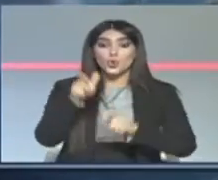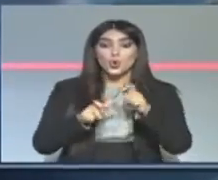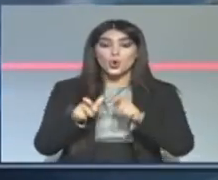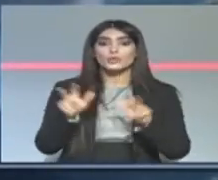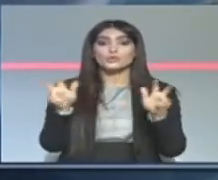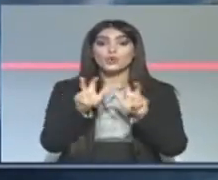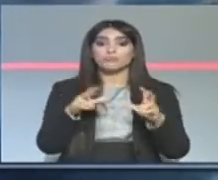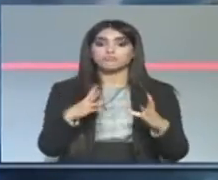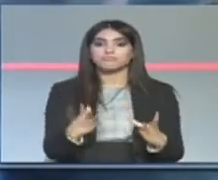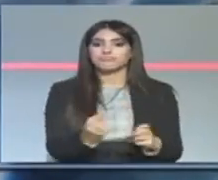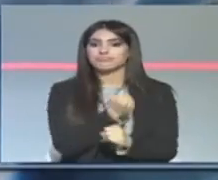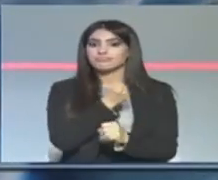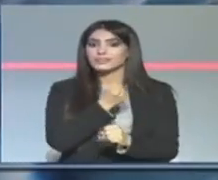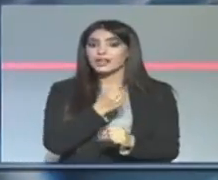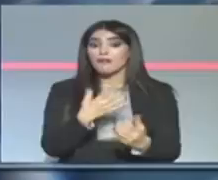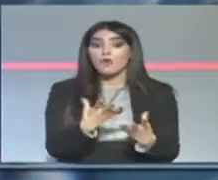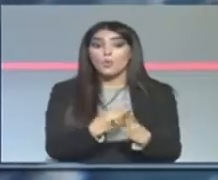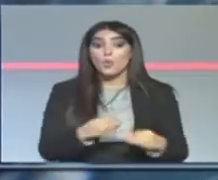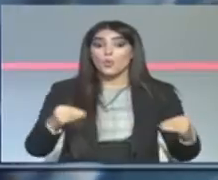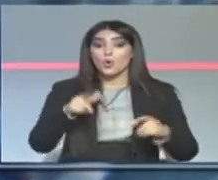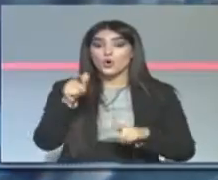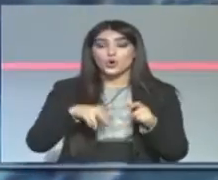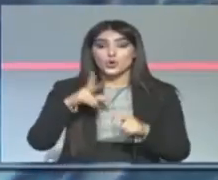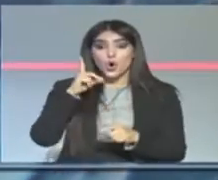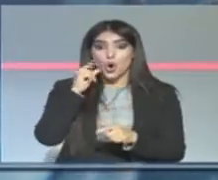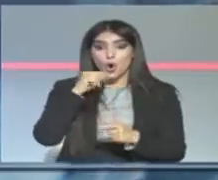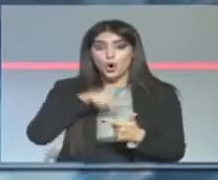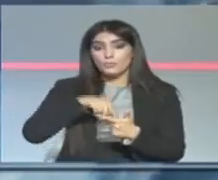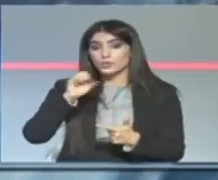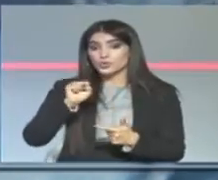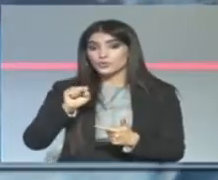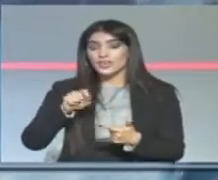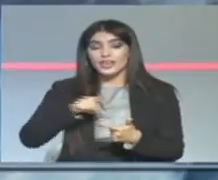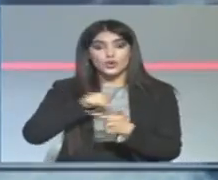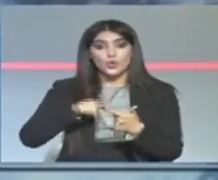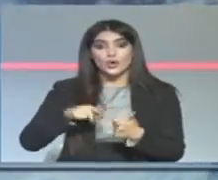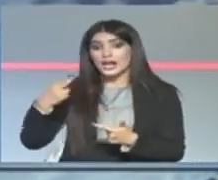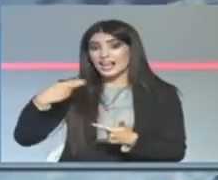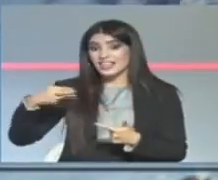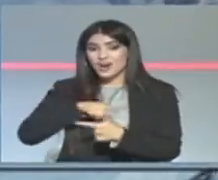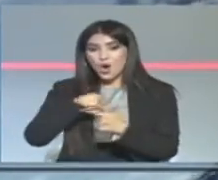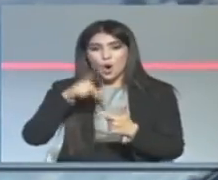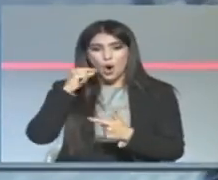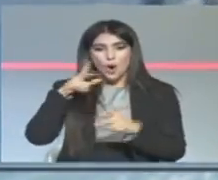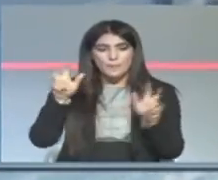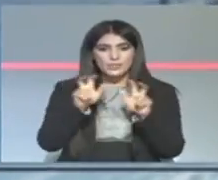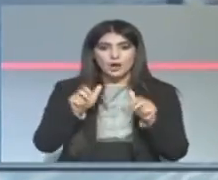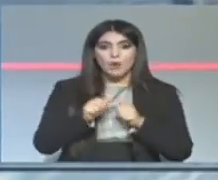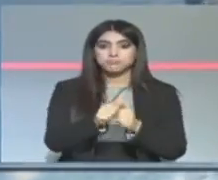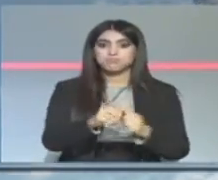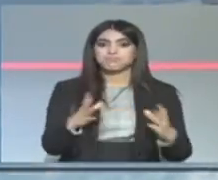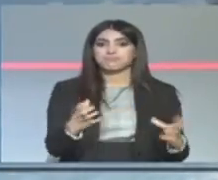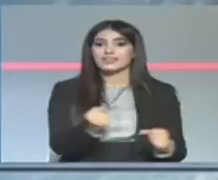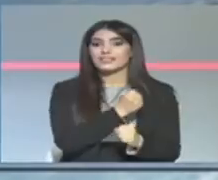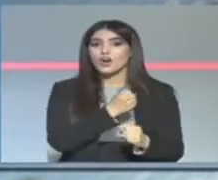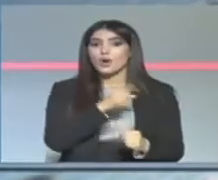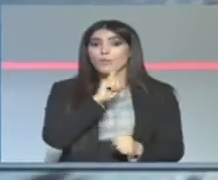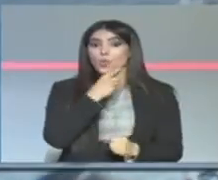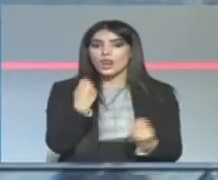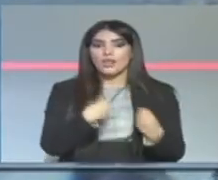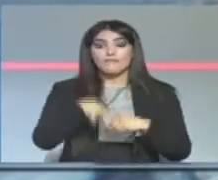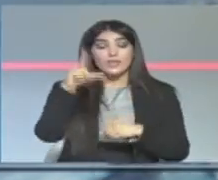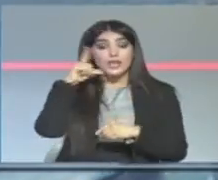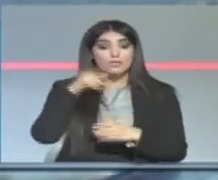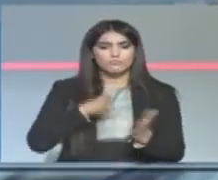المفقودين منذ سنوات سفيان الشورابي ونظير الكوري والاعتقالات التعسفيه والاعتداءات على